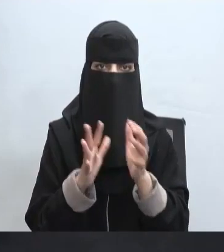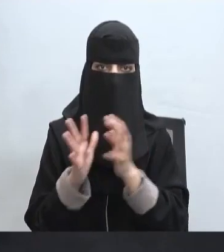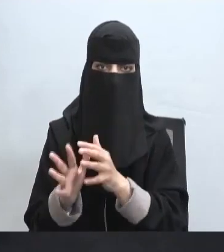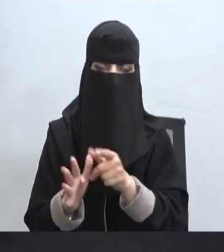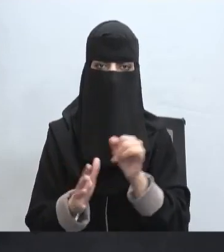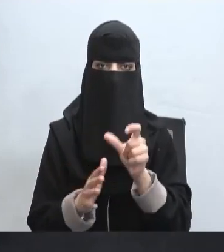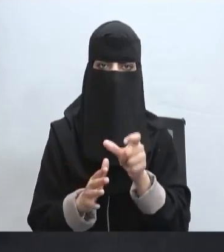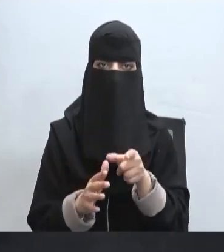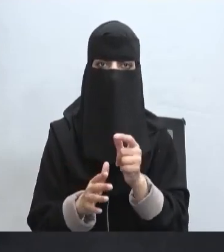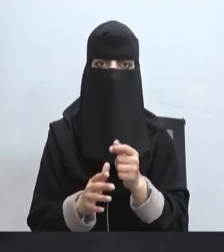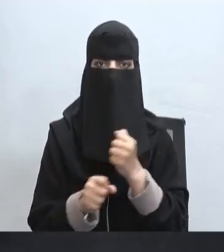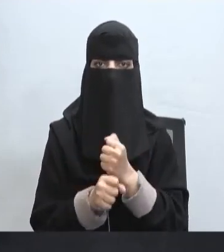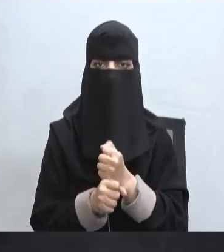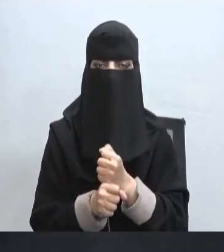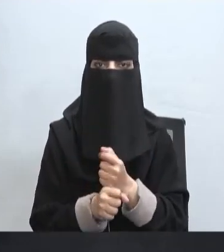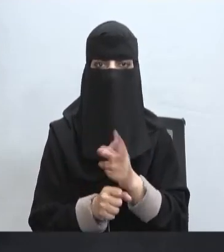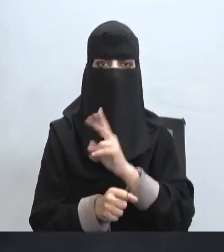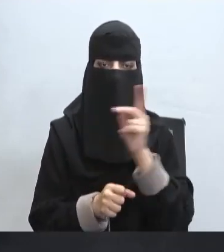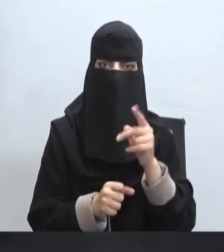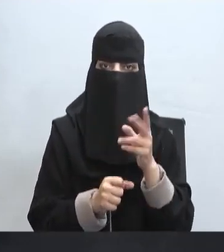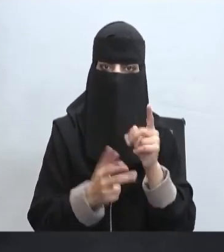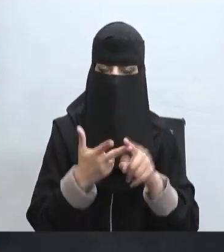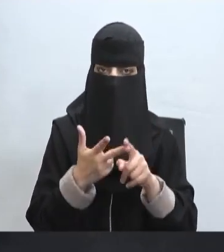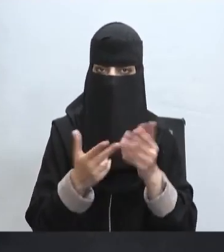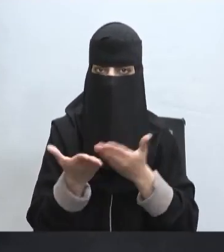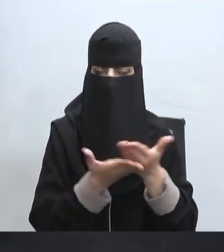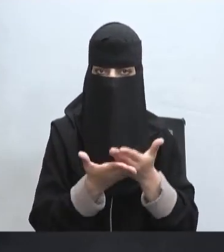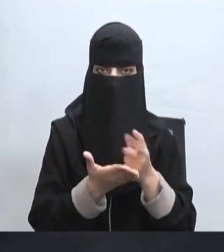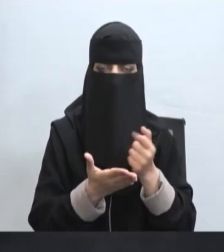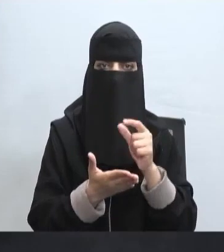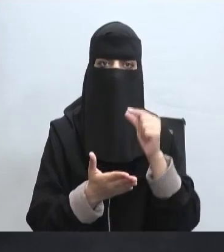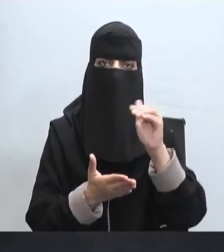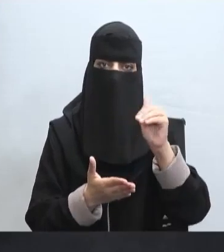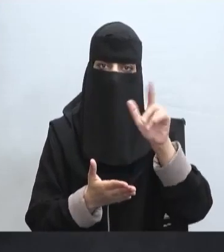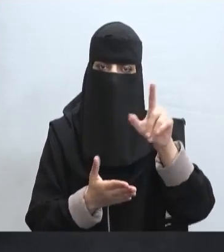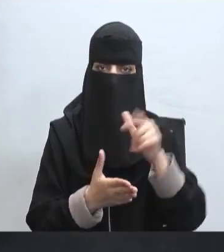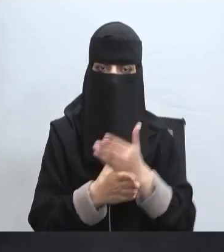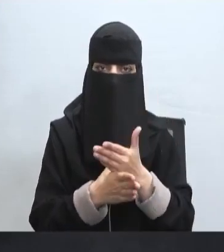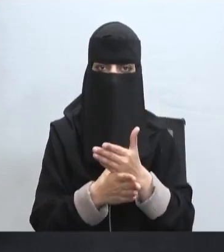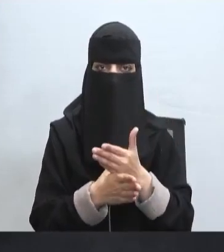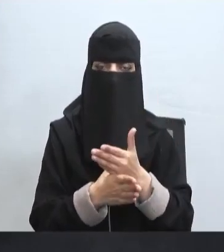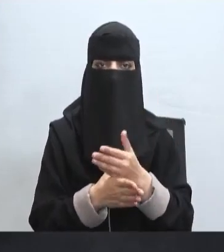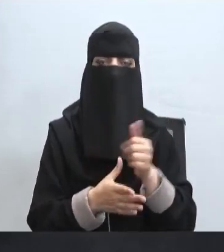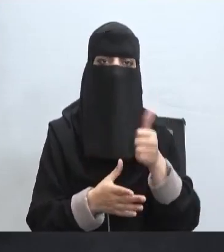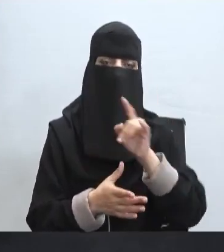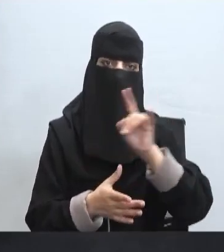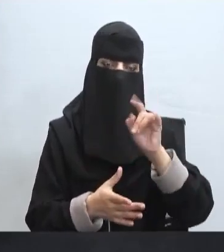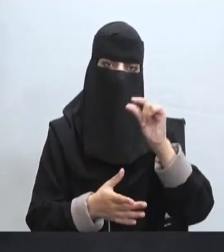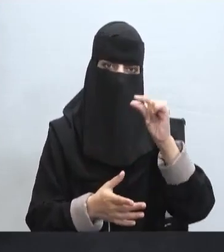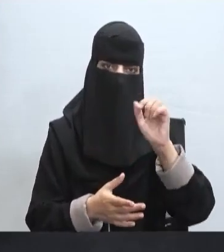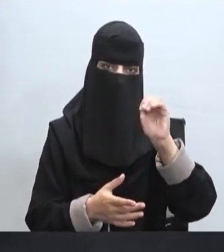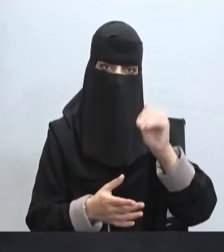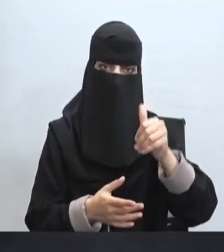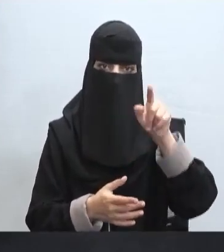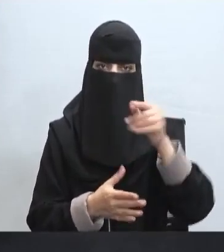ياتيك من عملك بعد ذلك تحدثنا عن الدخل وذكرنا او تحدثنا عن الادخار وذكرنا من مهم